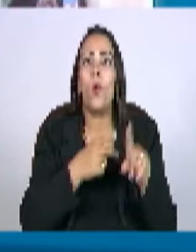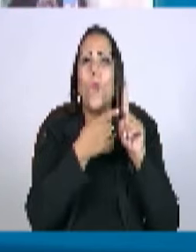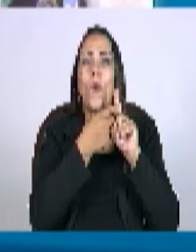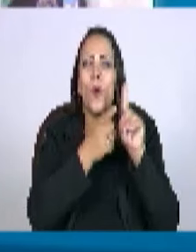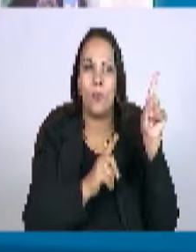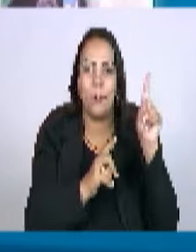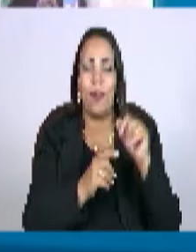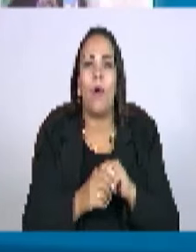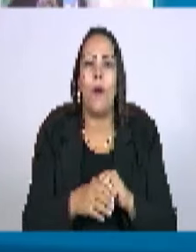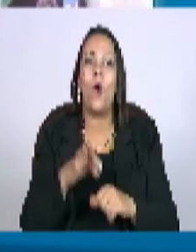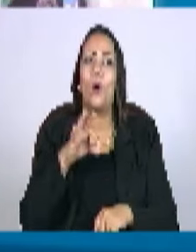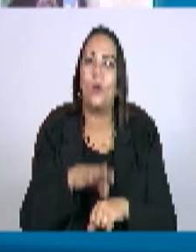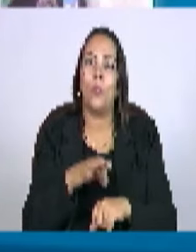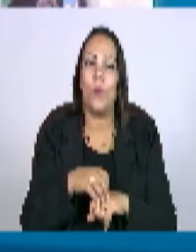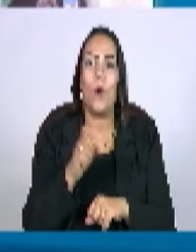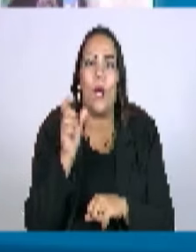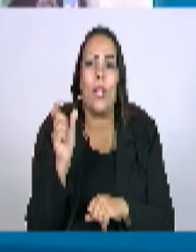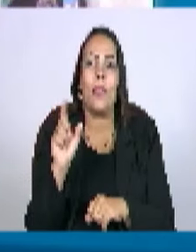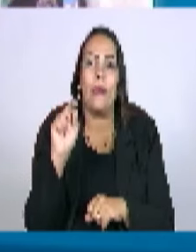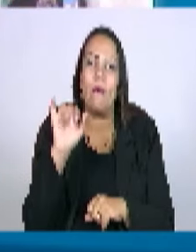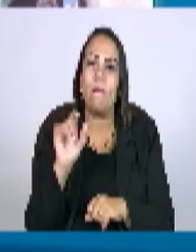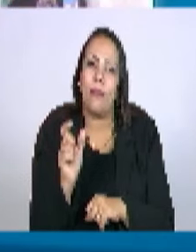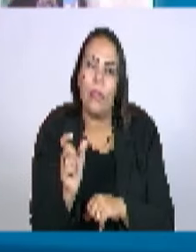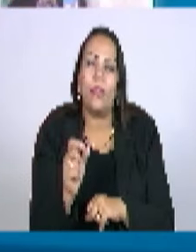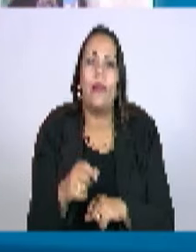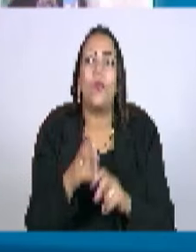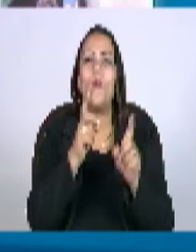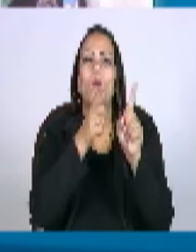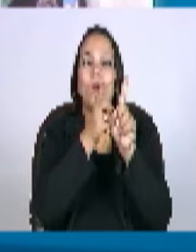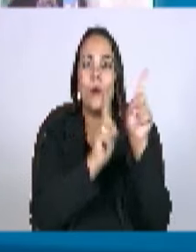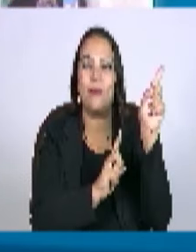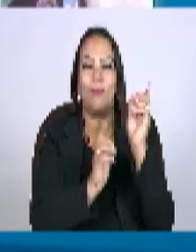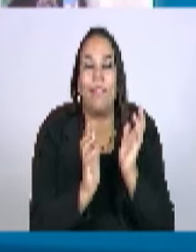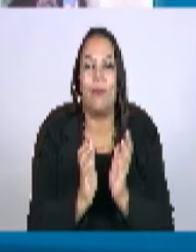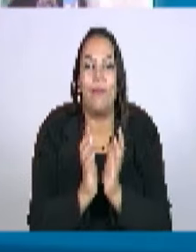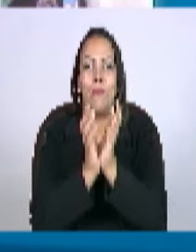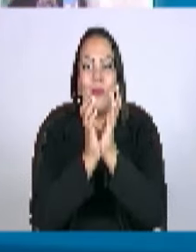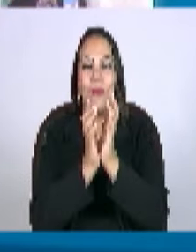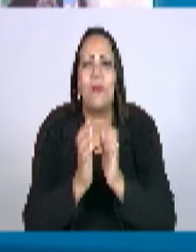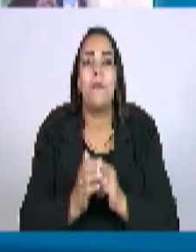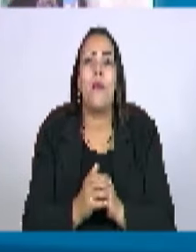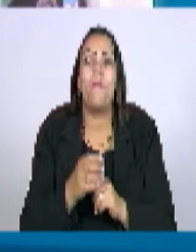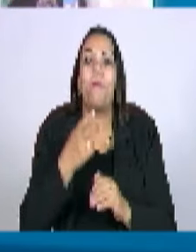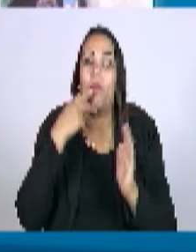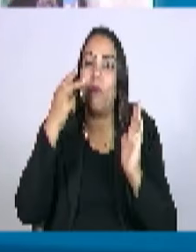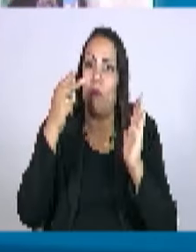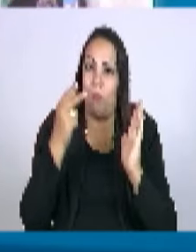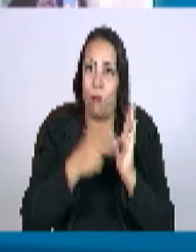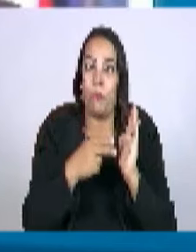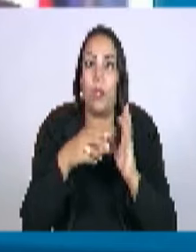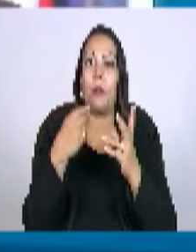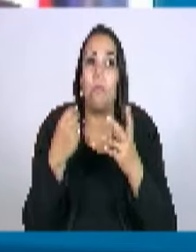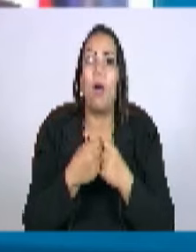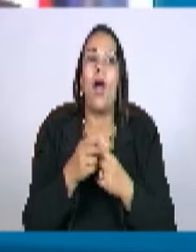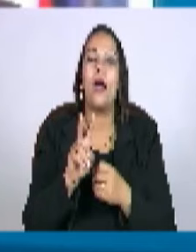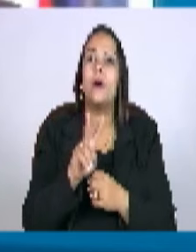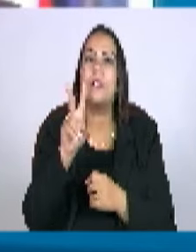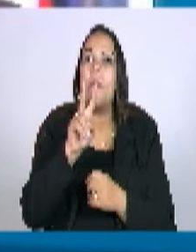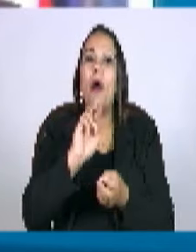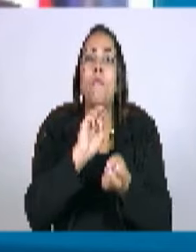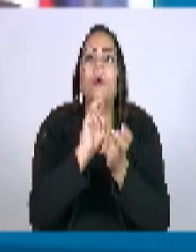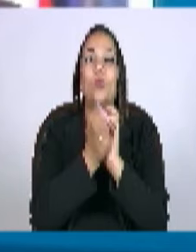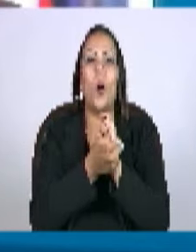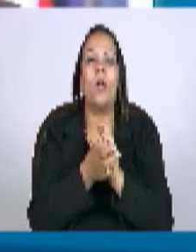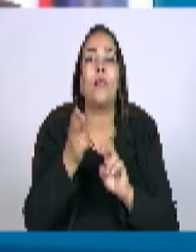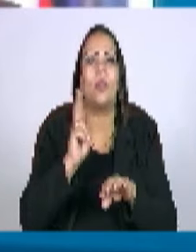والوزيره الدكتوره نيفين قباج وزيره التضامن الاجتماعي وقعت مع سبع مشروعات اخرى